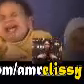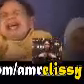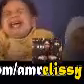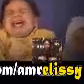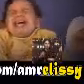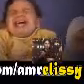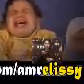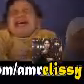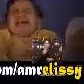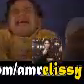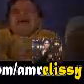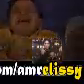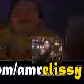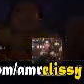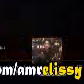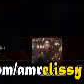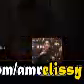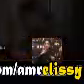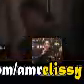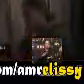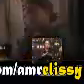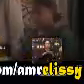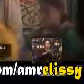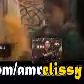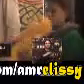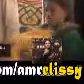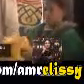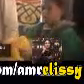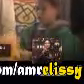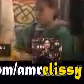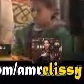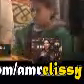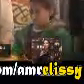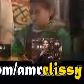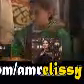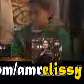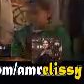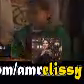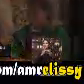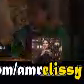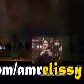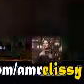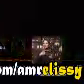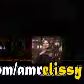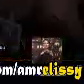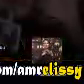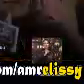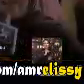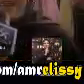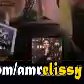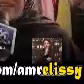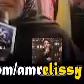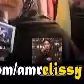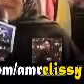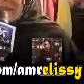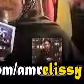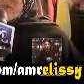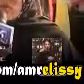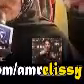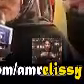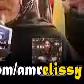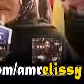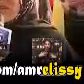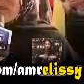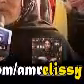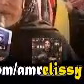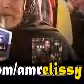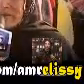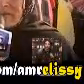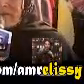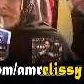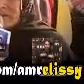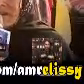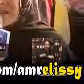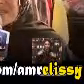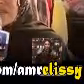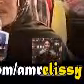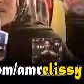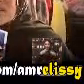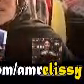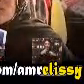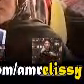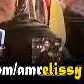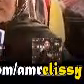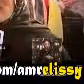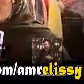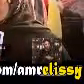الادويه، وبتشوف الناس اللي محتاجة ايه وكده. وبشكر واحد من الناس على الملابس اللي هم هيجيبوها في